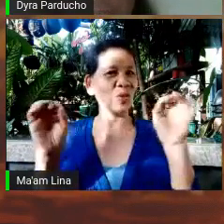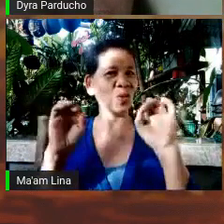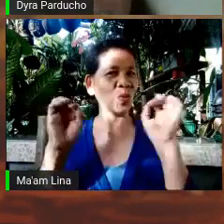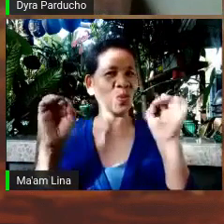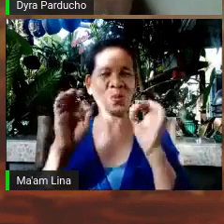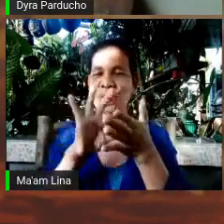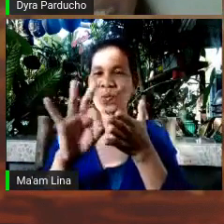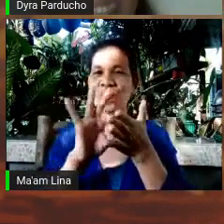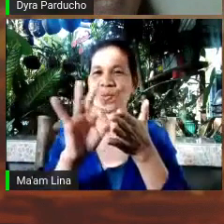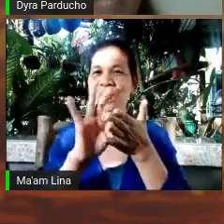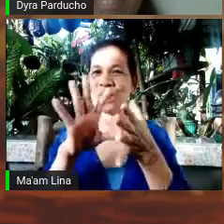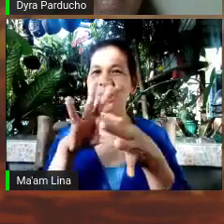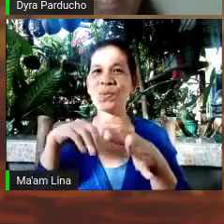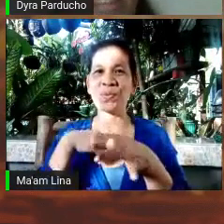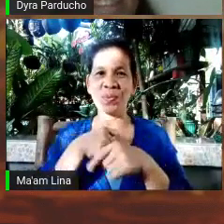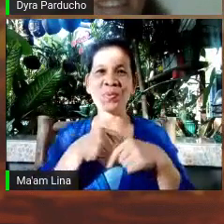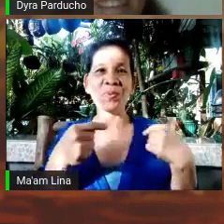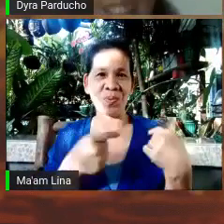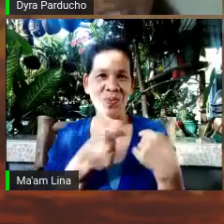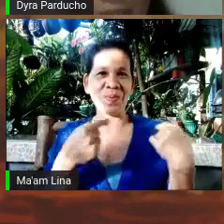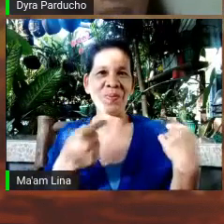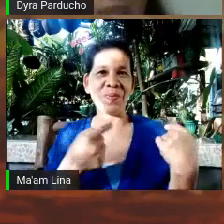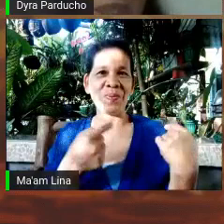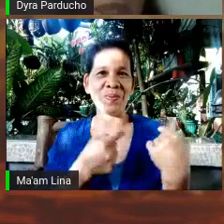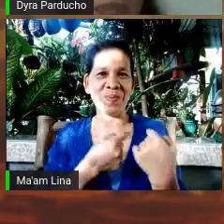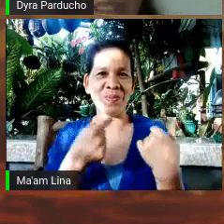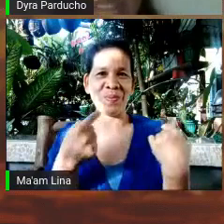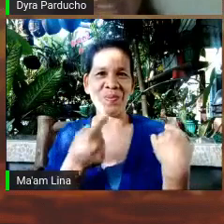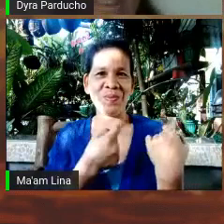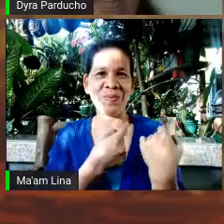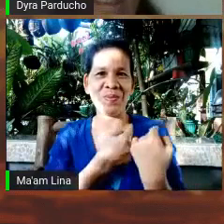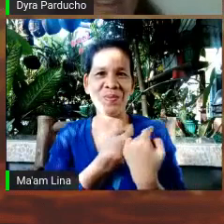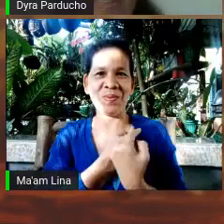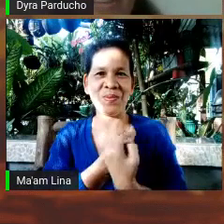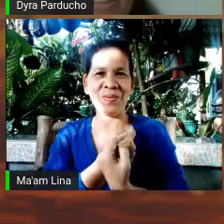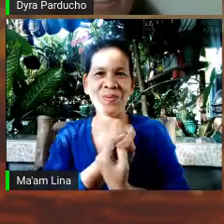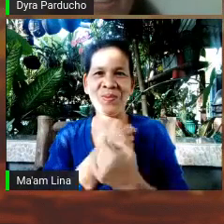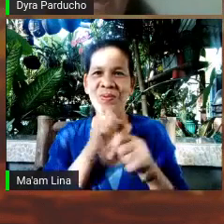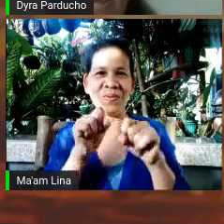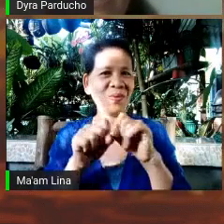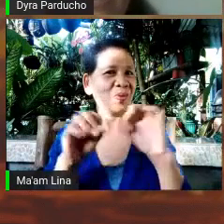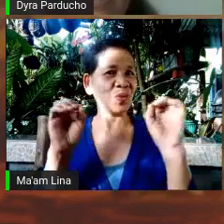of sin. So,